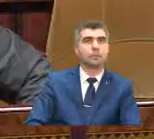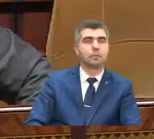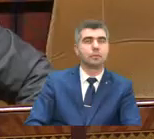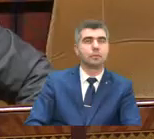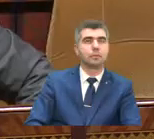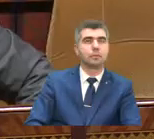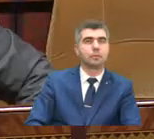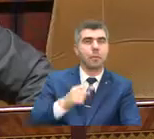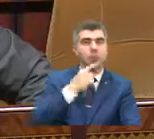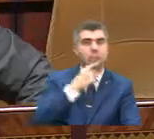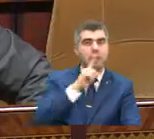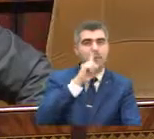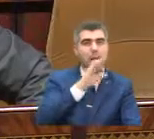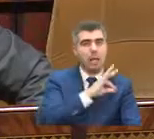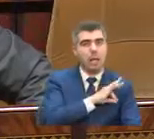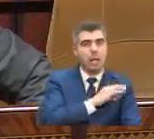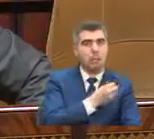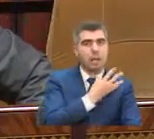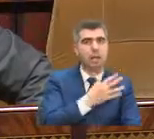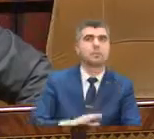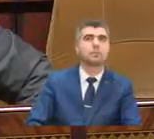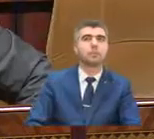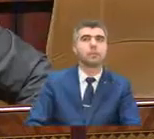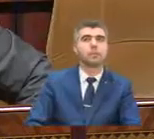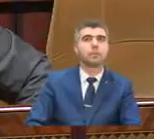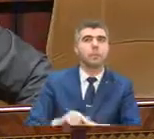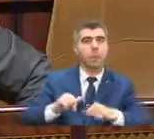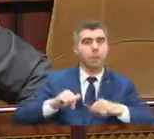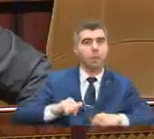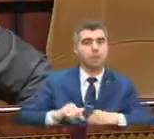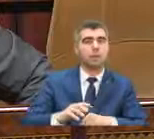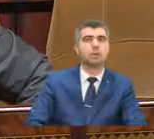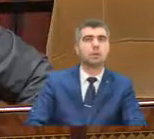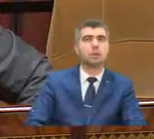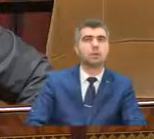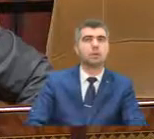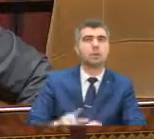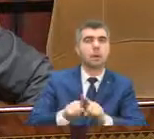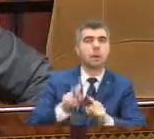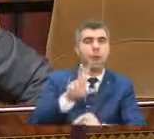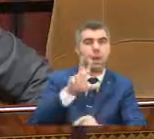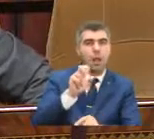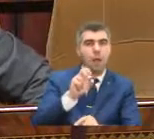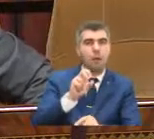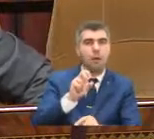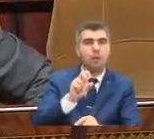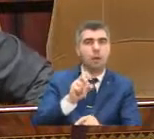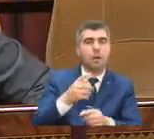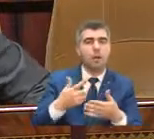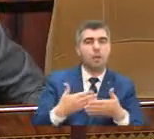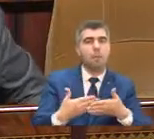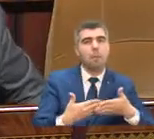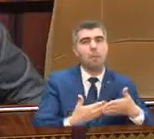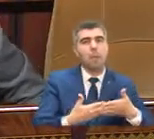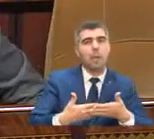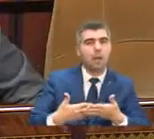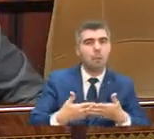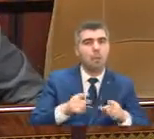بسم الله الرحمن الرحيم. السيد الوزير، عرف المستشفى ديال الولادة ديال ليمون